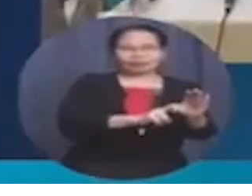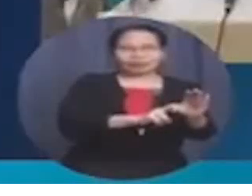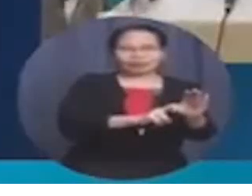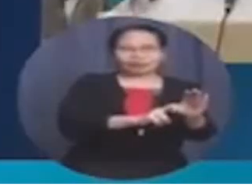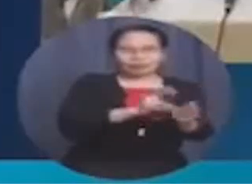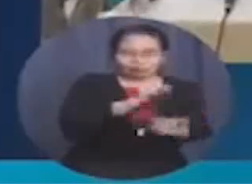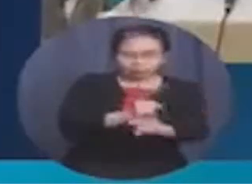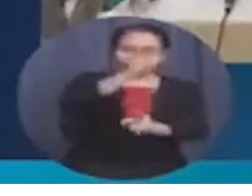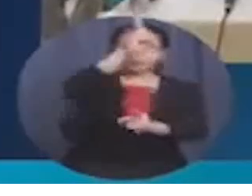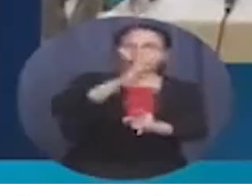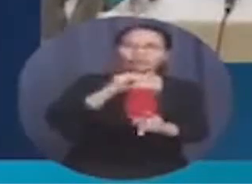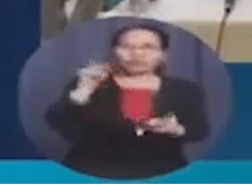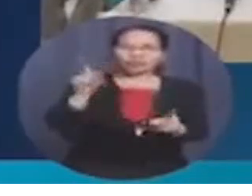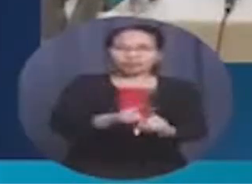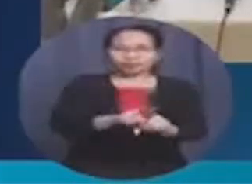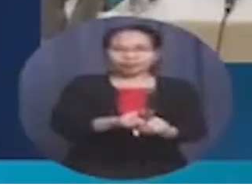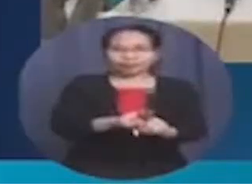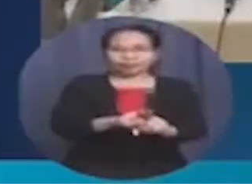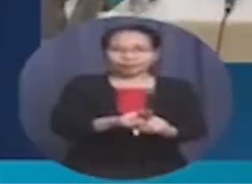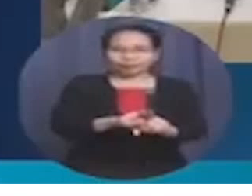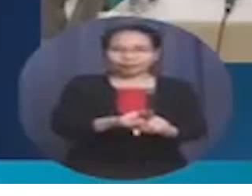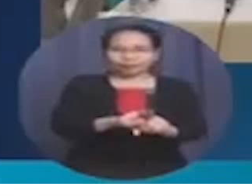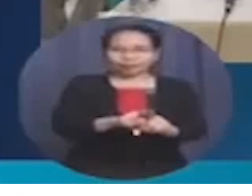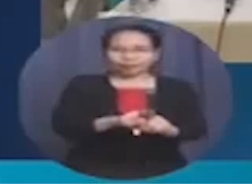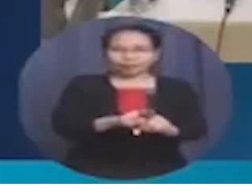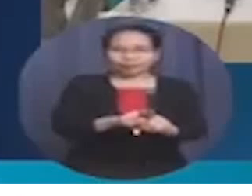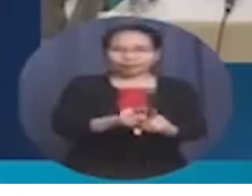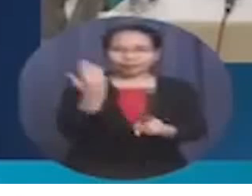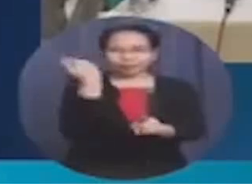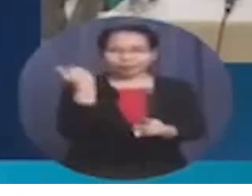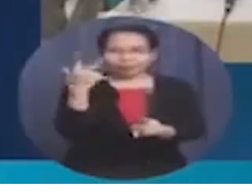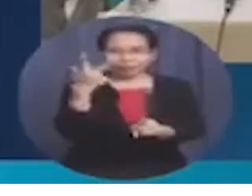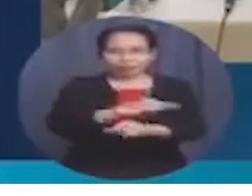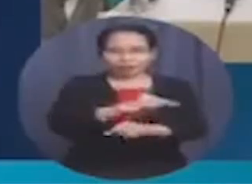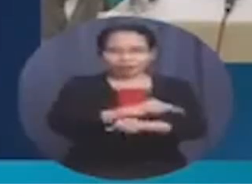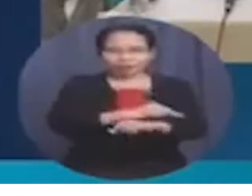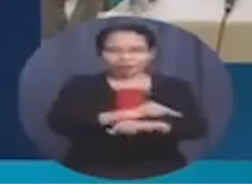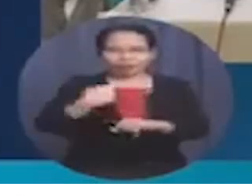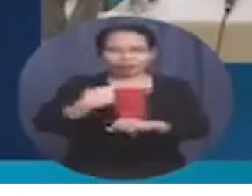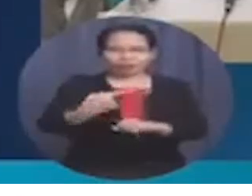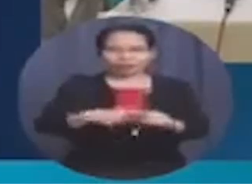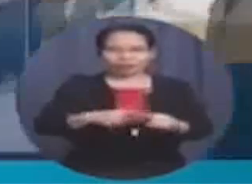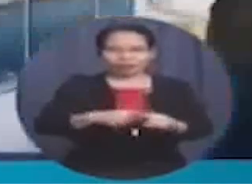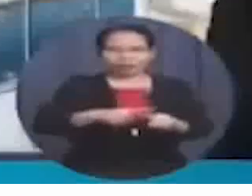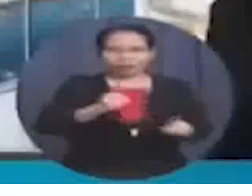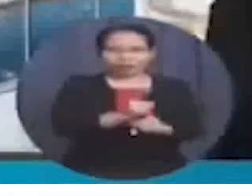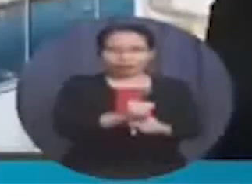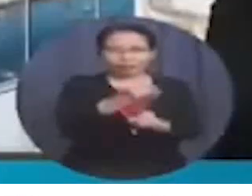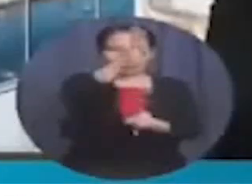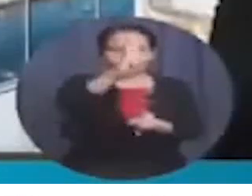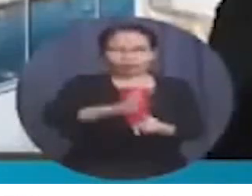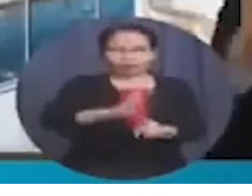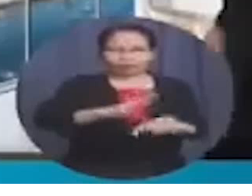Yung tunay na Diyos, kapatid, kulang ang tatlong oras para sabihin ko sa iyo, ang pagkakaiba ng tunay na